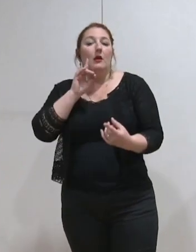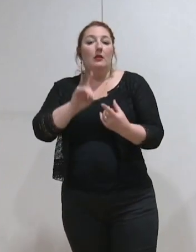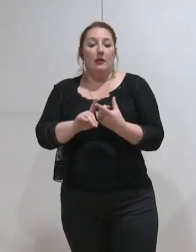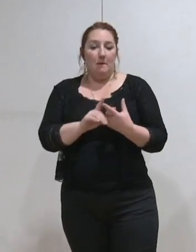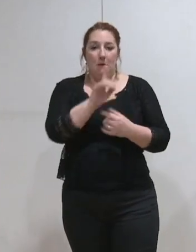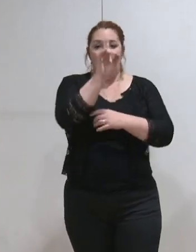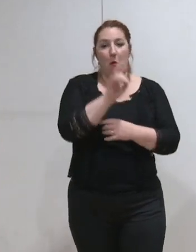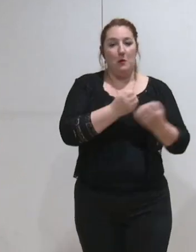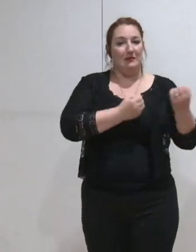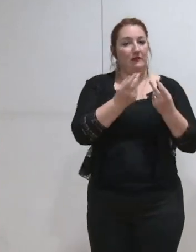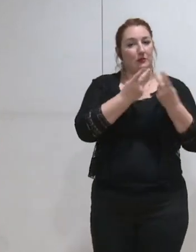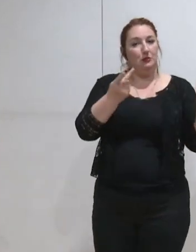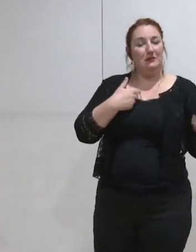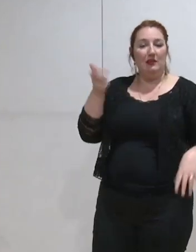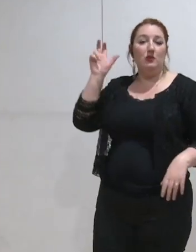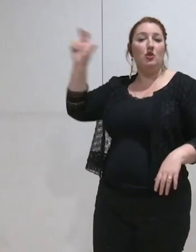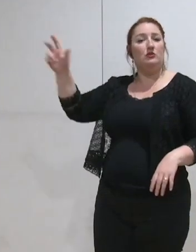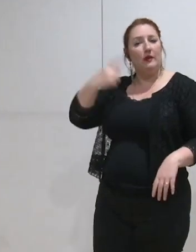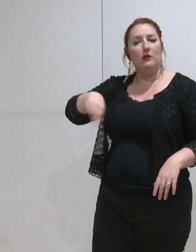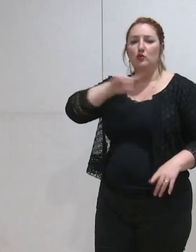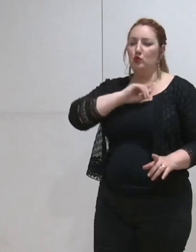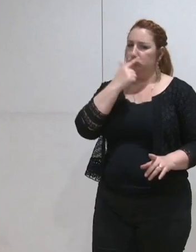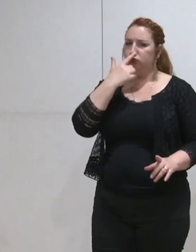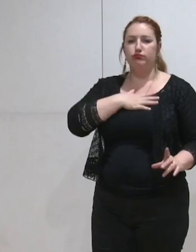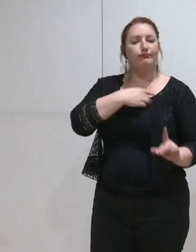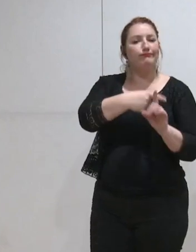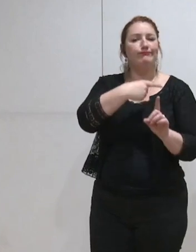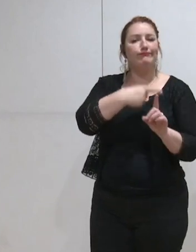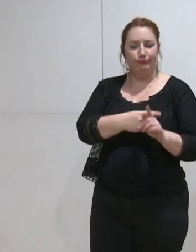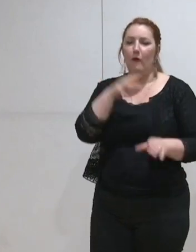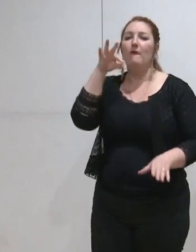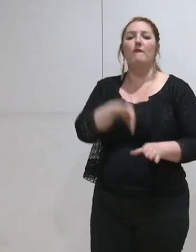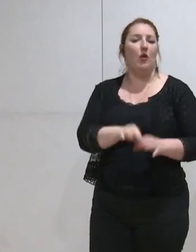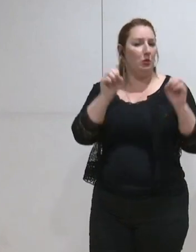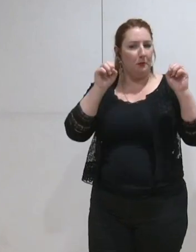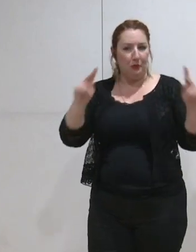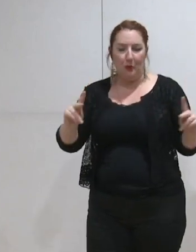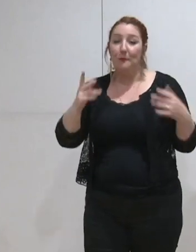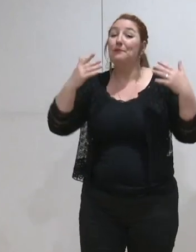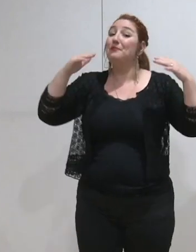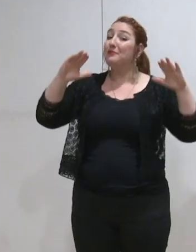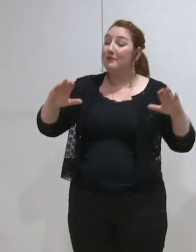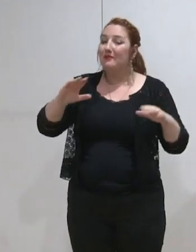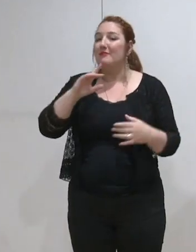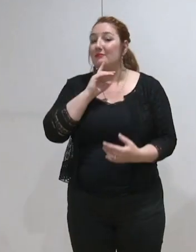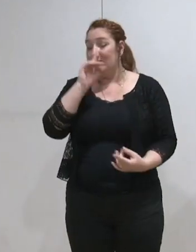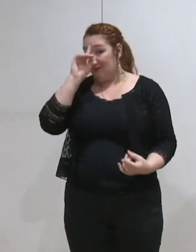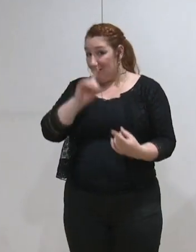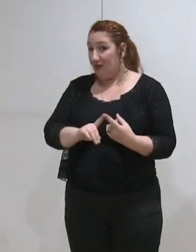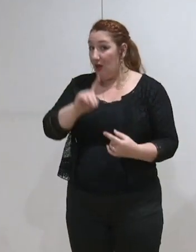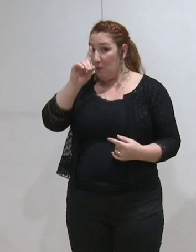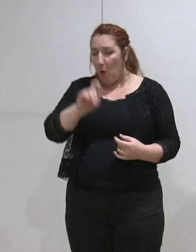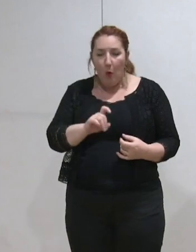métropole et nous voterons pour par contre puisqu'on parle d'énergie